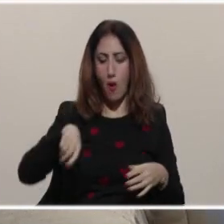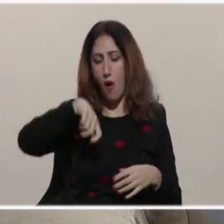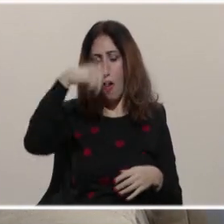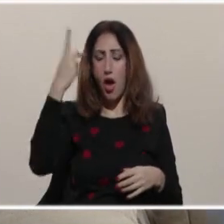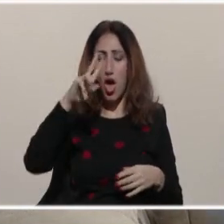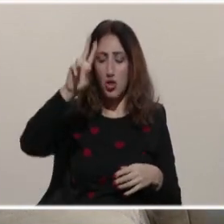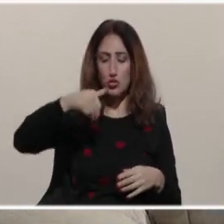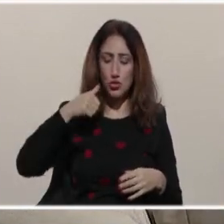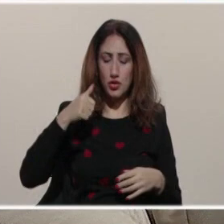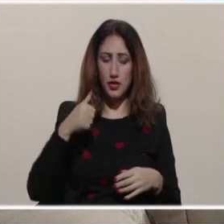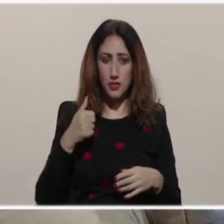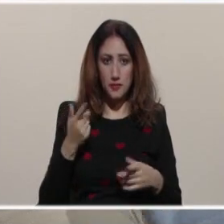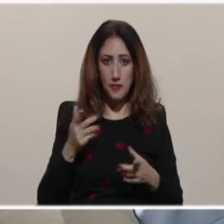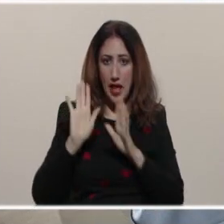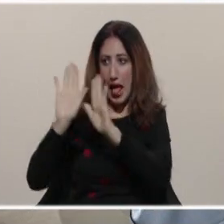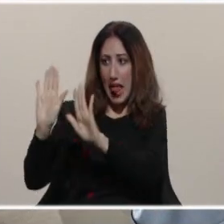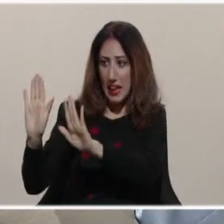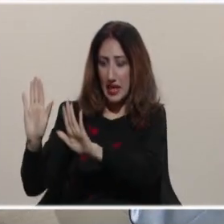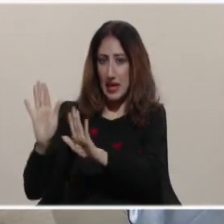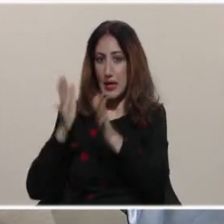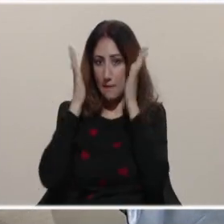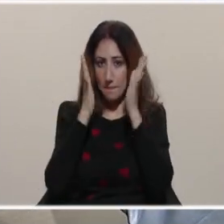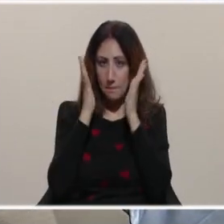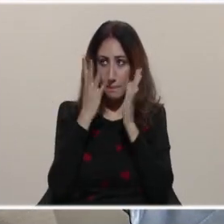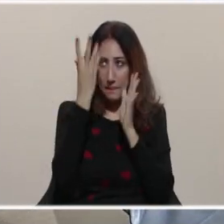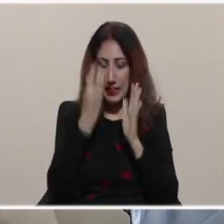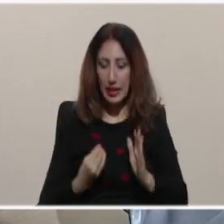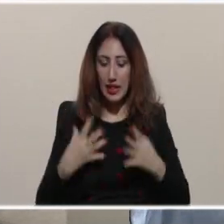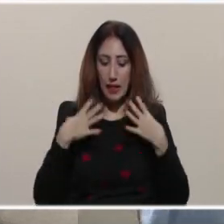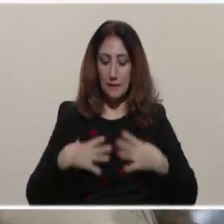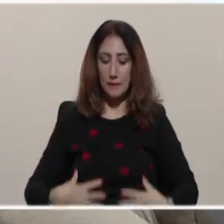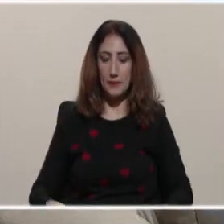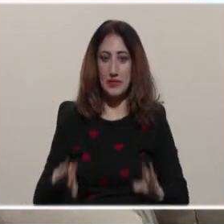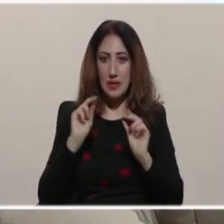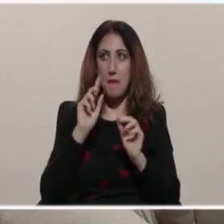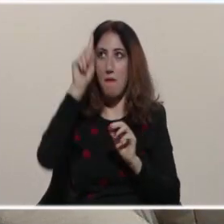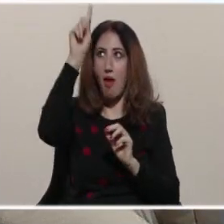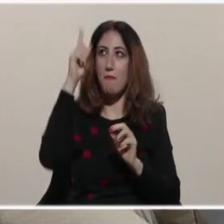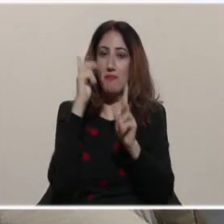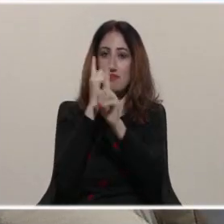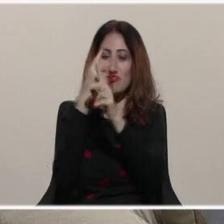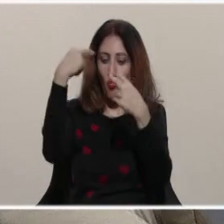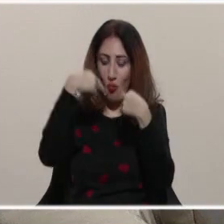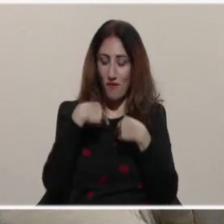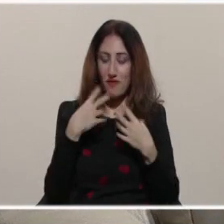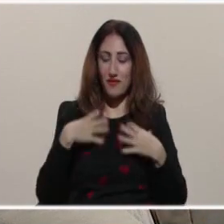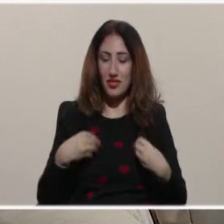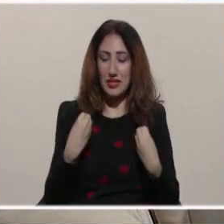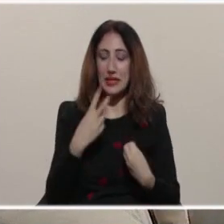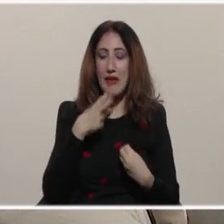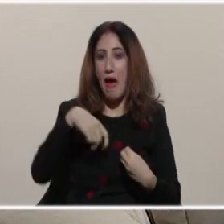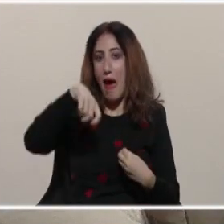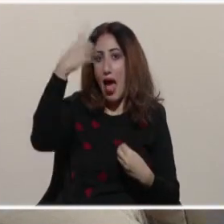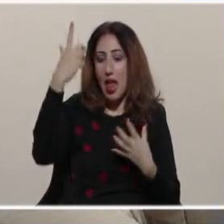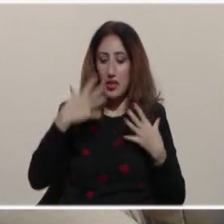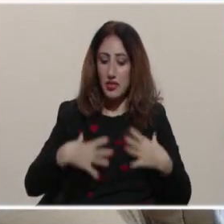ده، وخصصه بس لقيام الليل. يجي قايم بالليل مغتسل ولابس أغلى